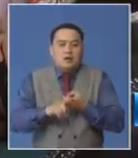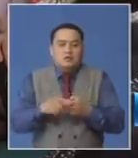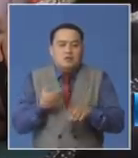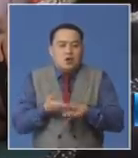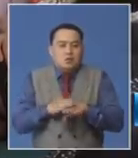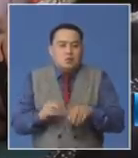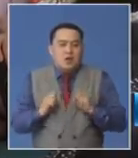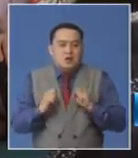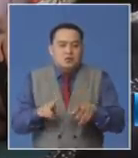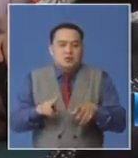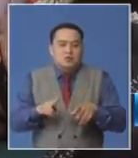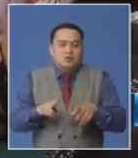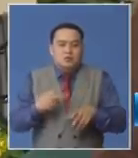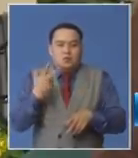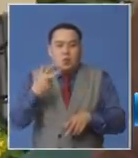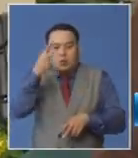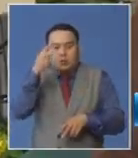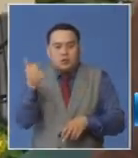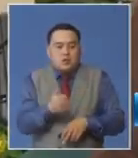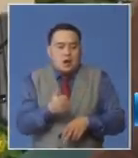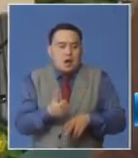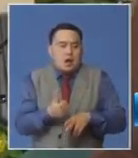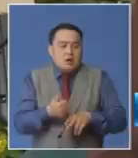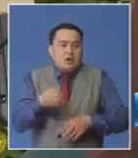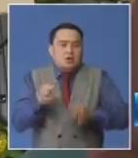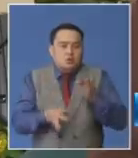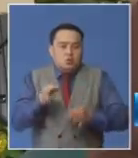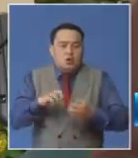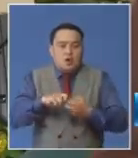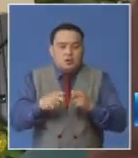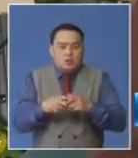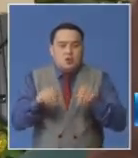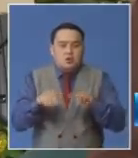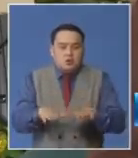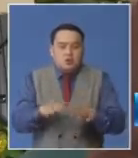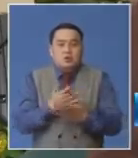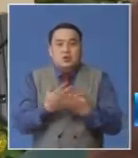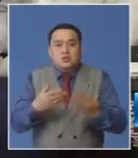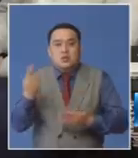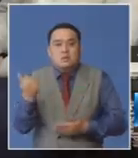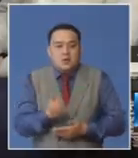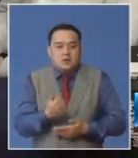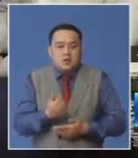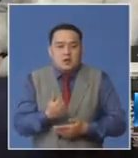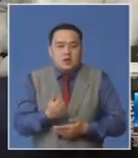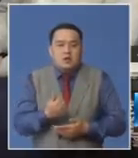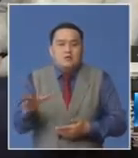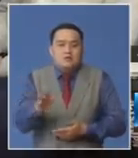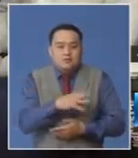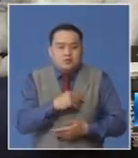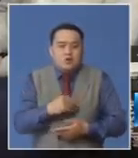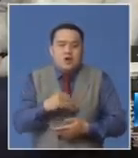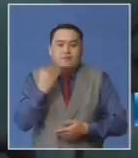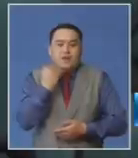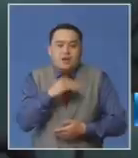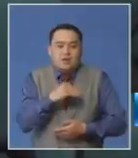преступления занимаем до трех недель когда как на судебное разбирательство пара уходят месяцы однако несмотря на всю ее